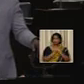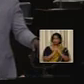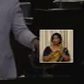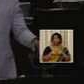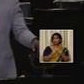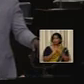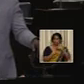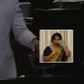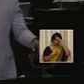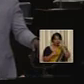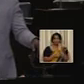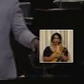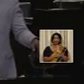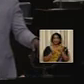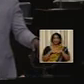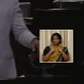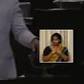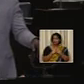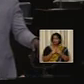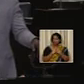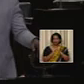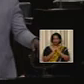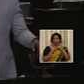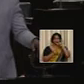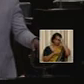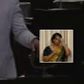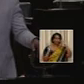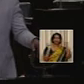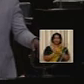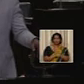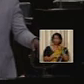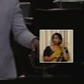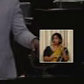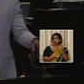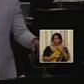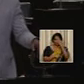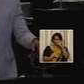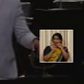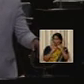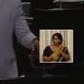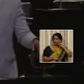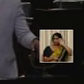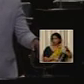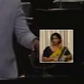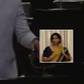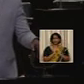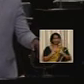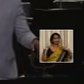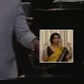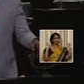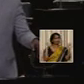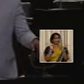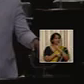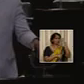समिति नायक निदास सेवक संघ में वृत्ति समिति नायक मे मारकलती महिता उतुमा इलेनवा मे विधि अत्नोमतिक विधि अपे